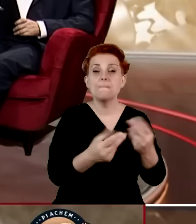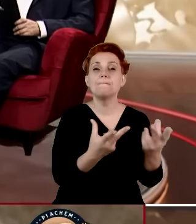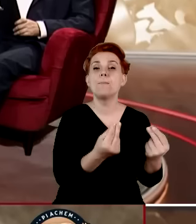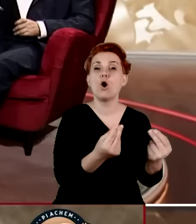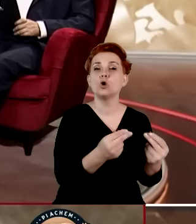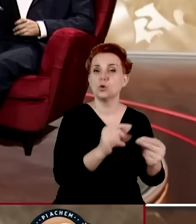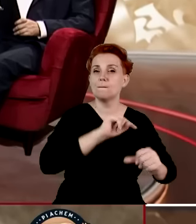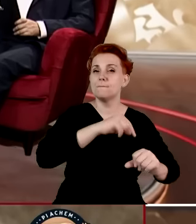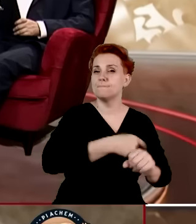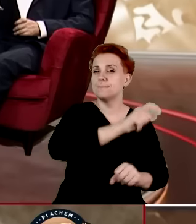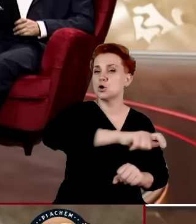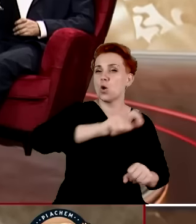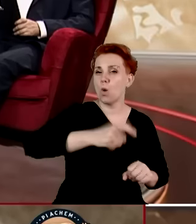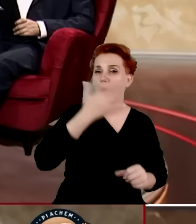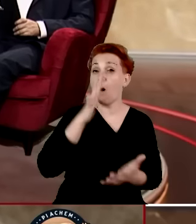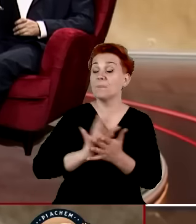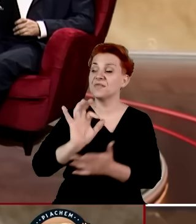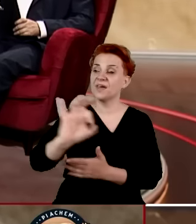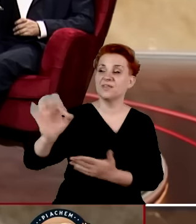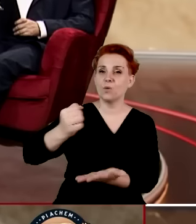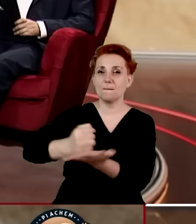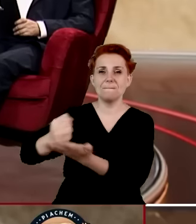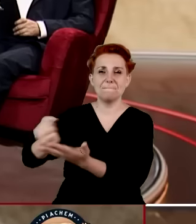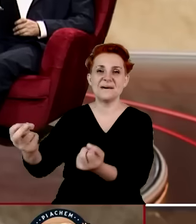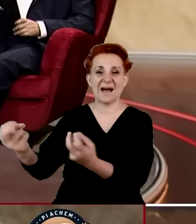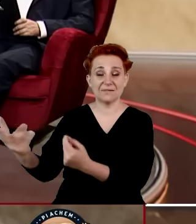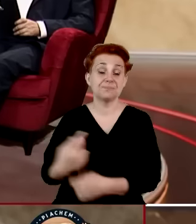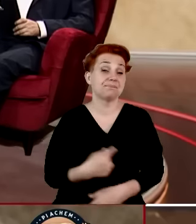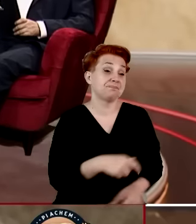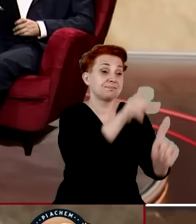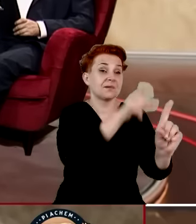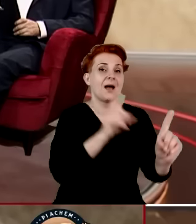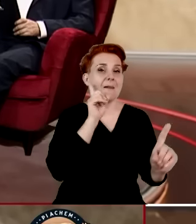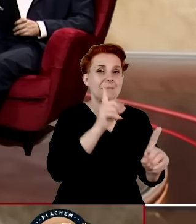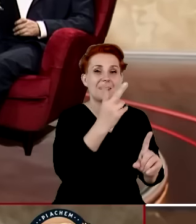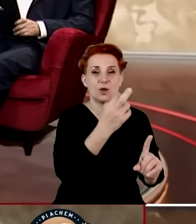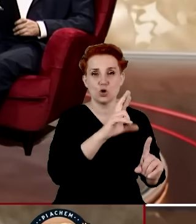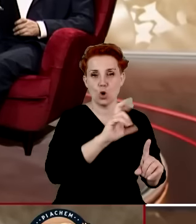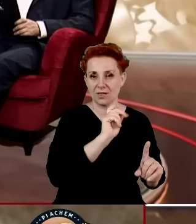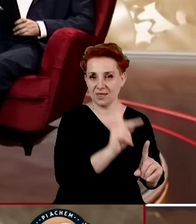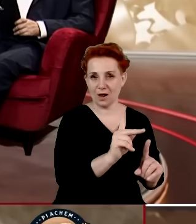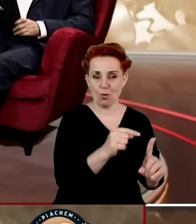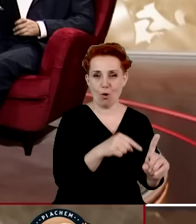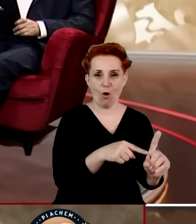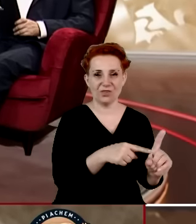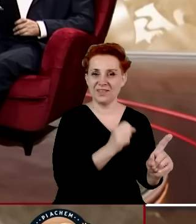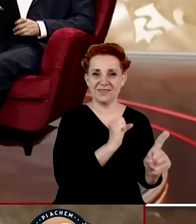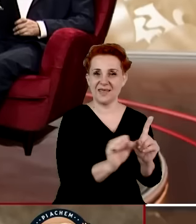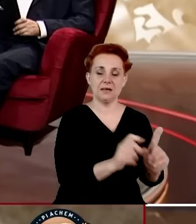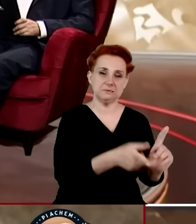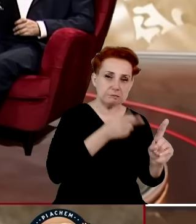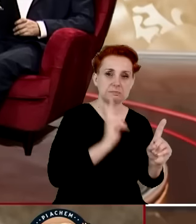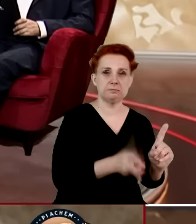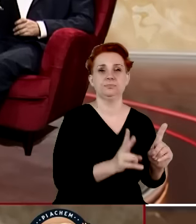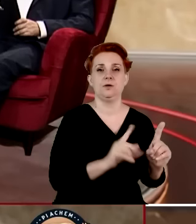koniu pani Nowacka i zaproponować nowy kierunek. Nowy kierunek może to będzie neowo i